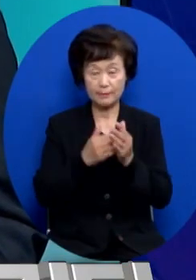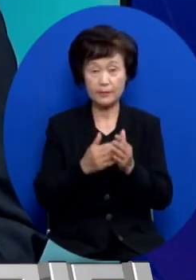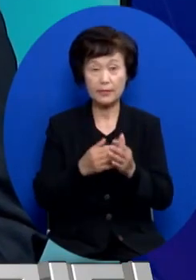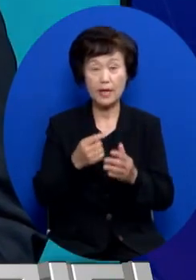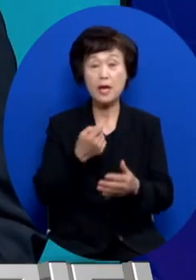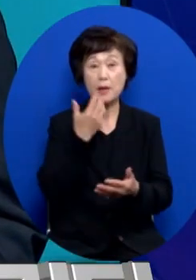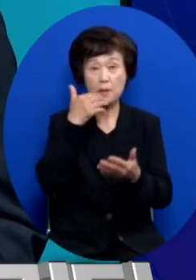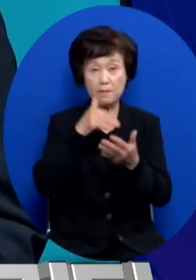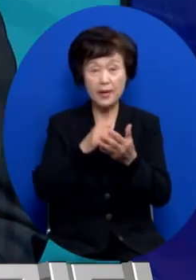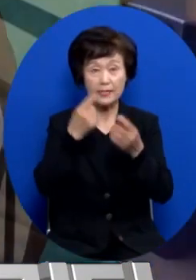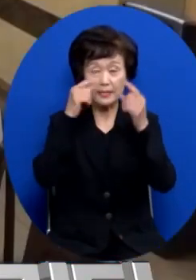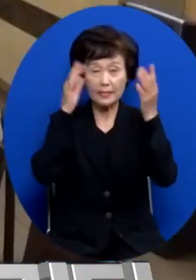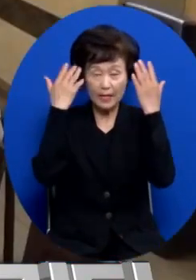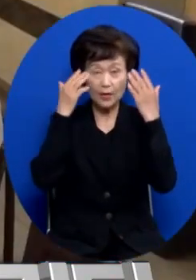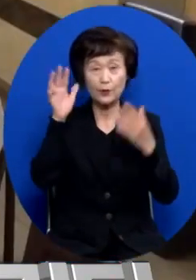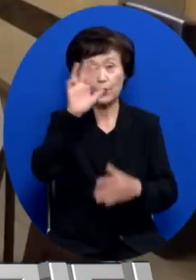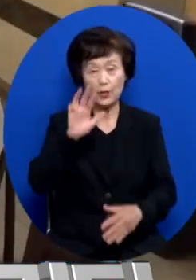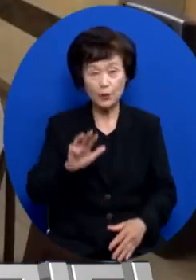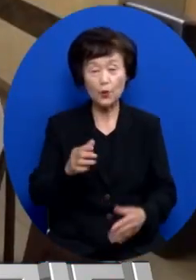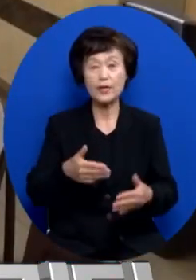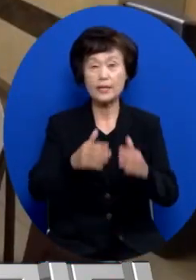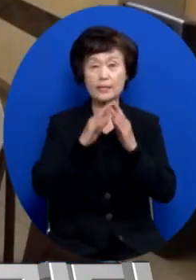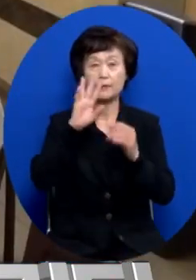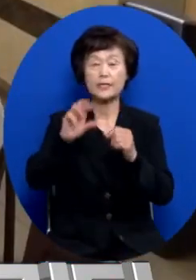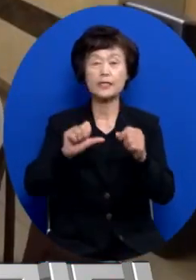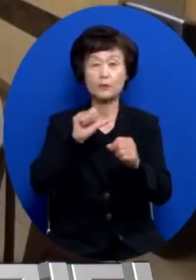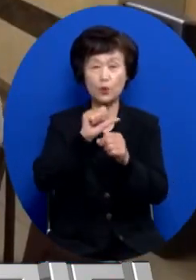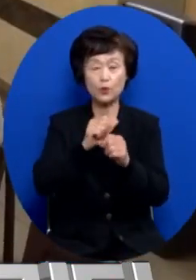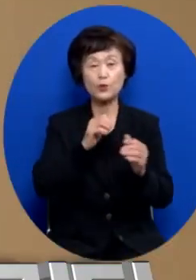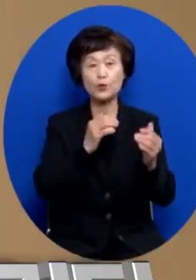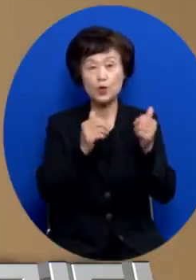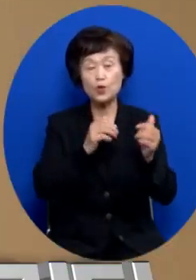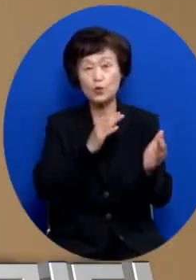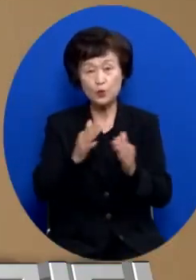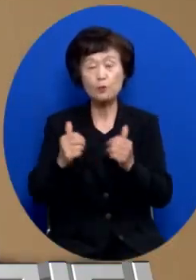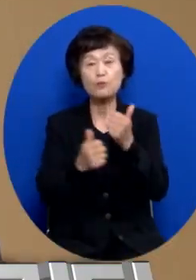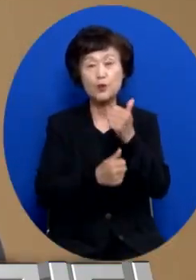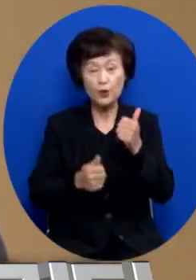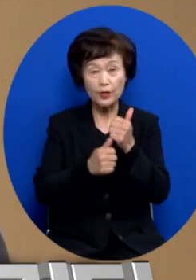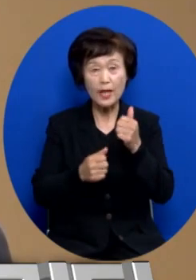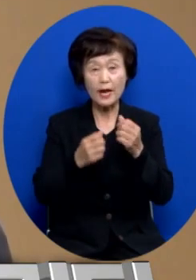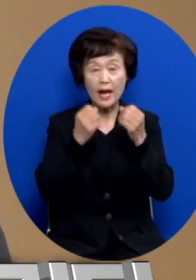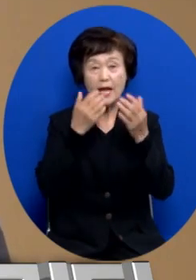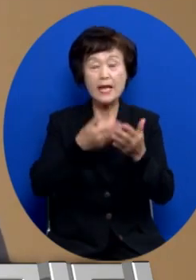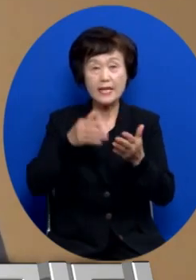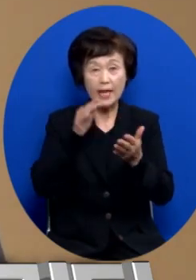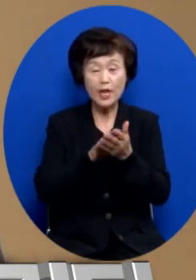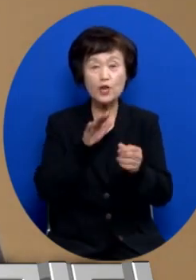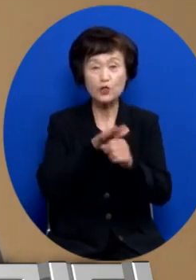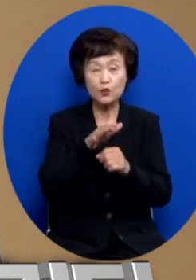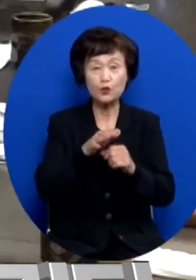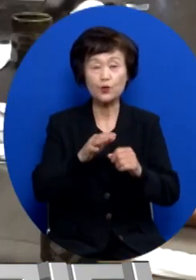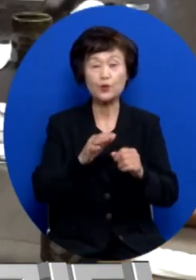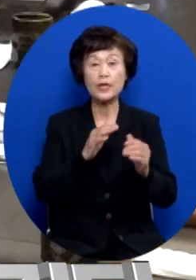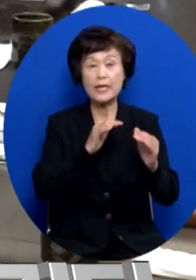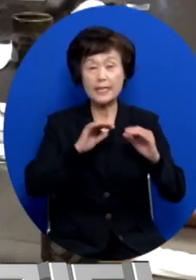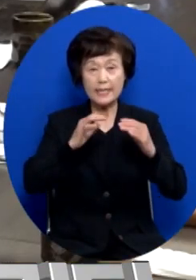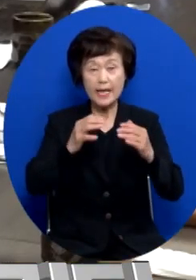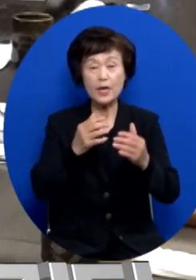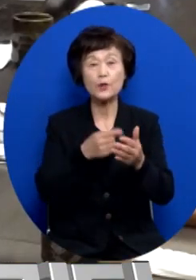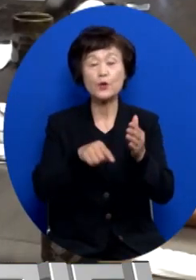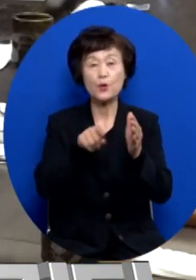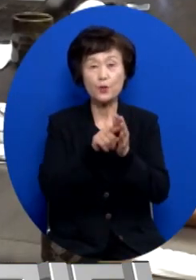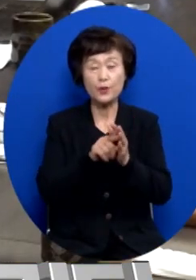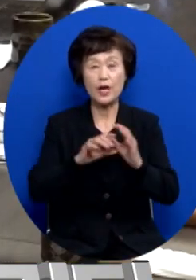백석대학교와 대한예수교장로회 백석총회 설립 45주년 준비위원회가 개혁주의 생명신학의 세계화를 위한 국제포럼을